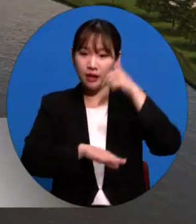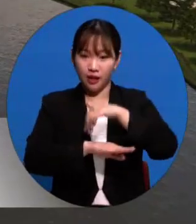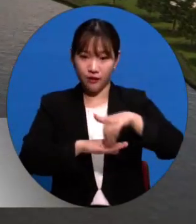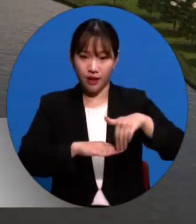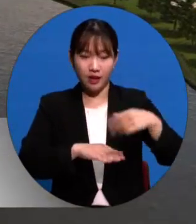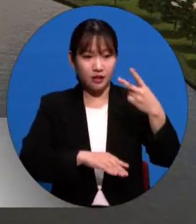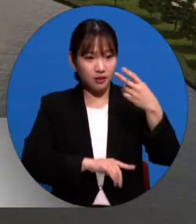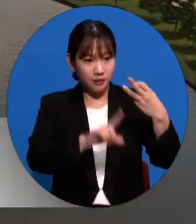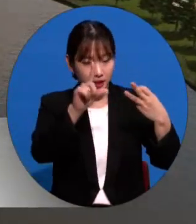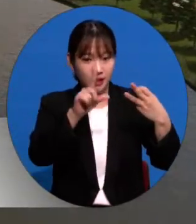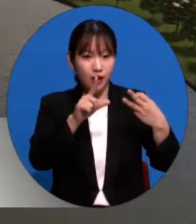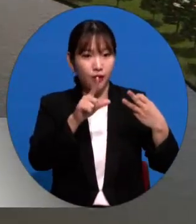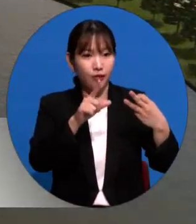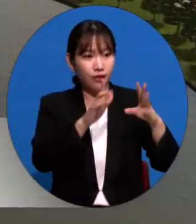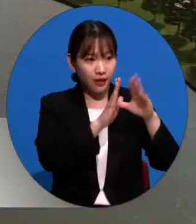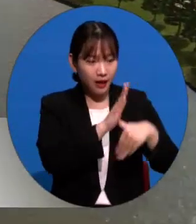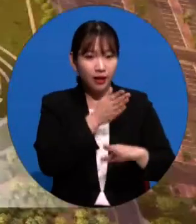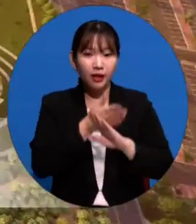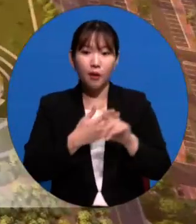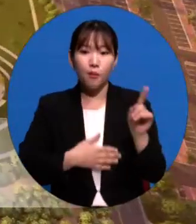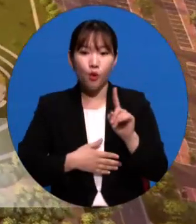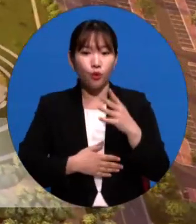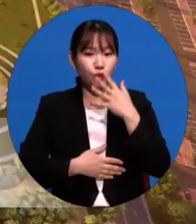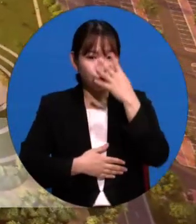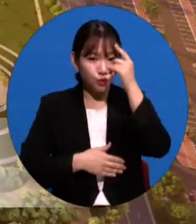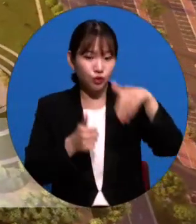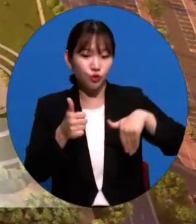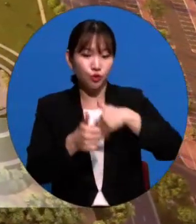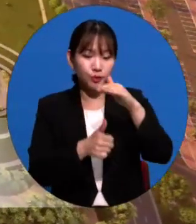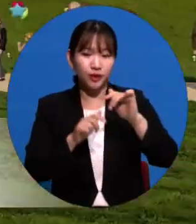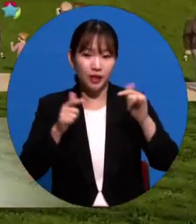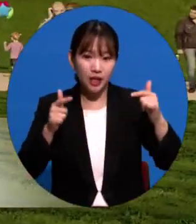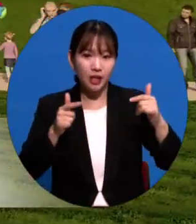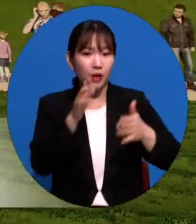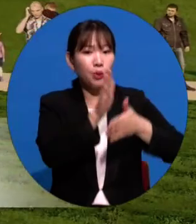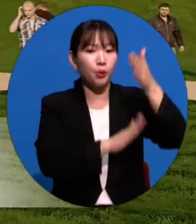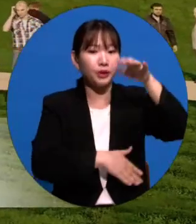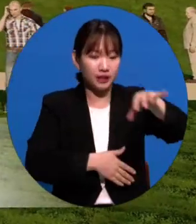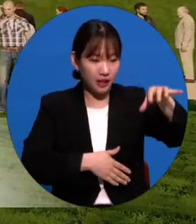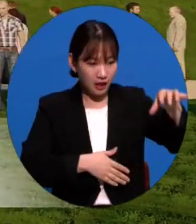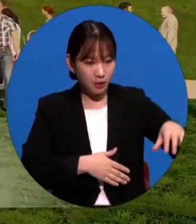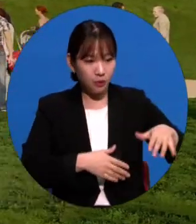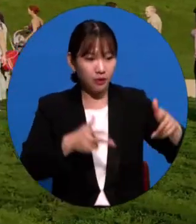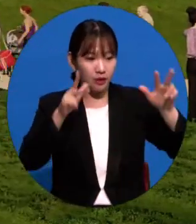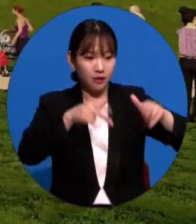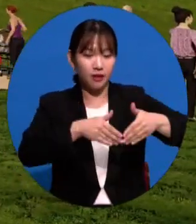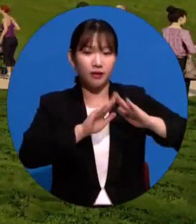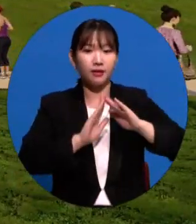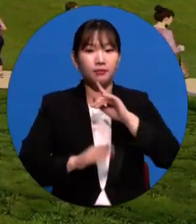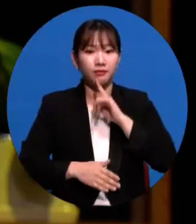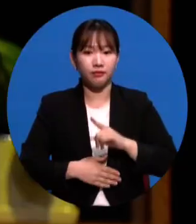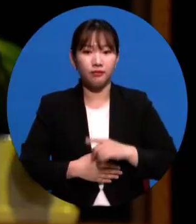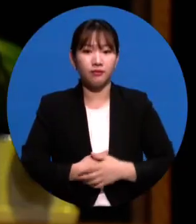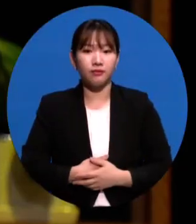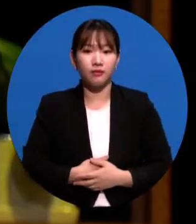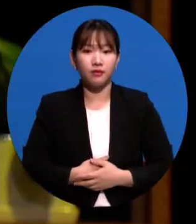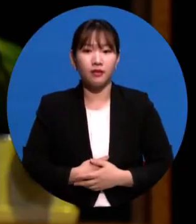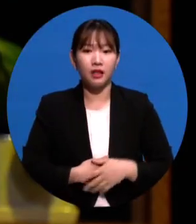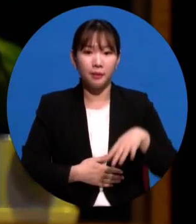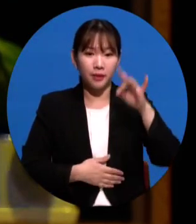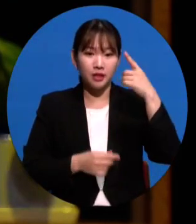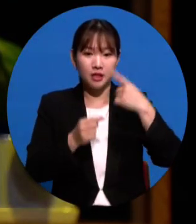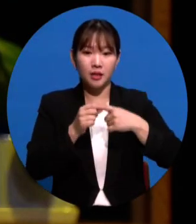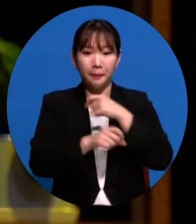열린 박람회와 다른 점이라면 순천만 주변만이 아니라 도심에도 정원을 만들었다는 점입니다. 우선